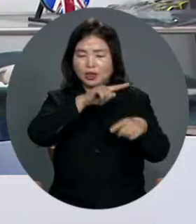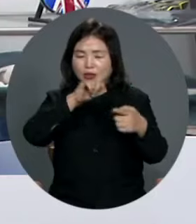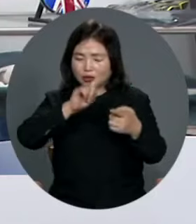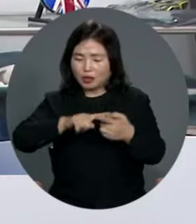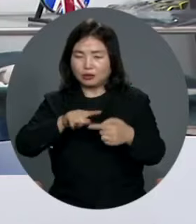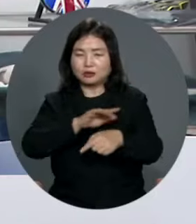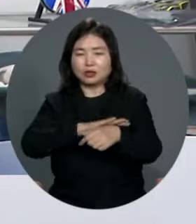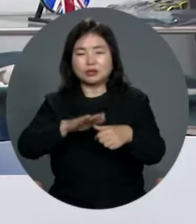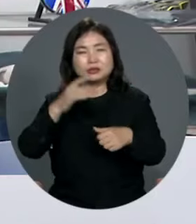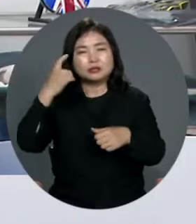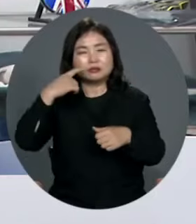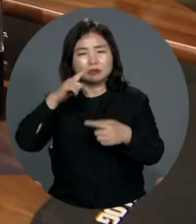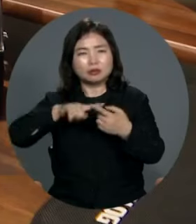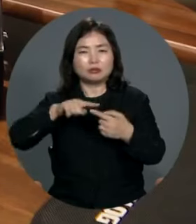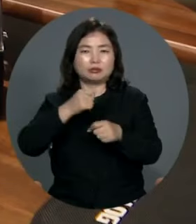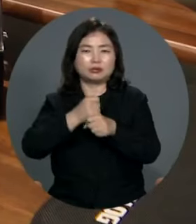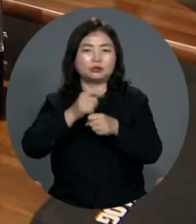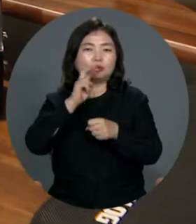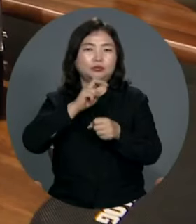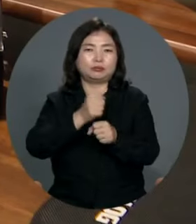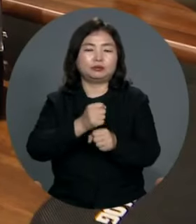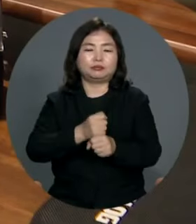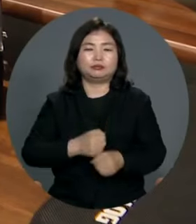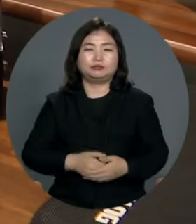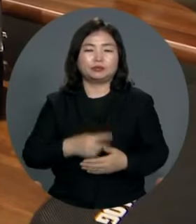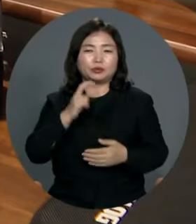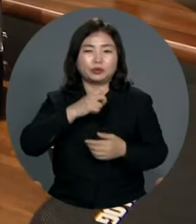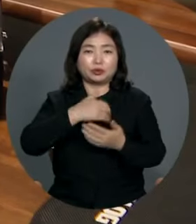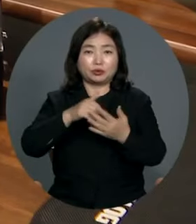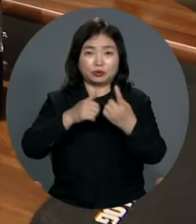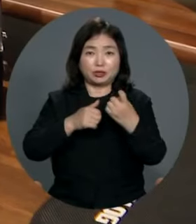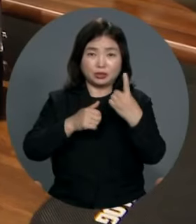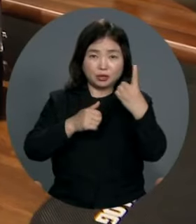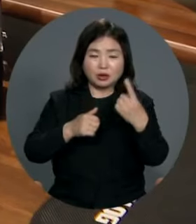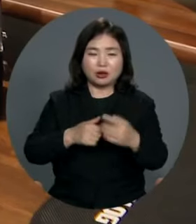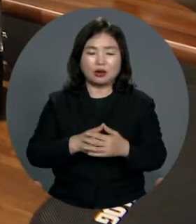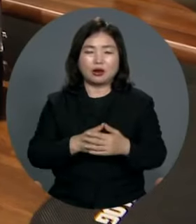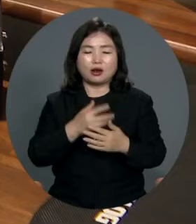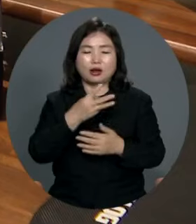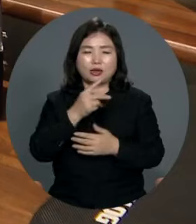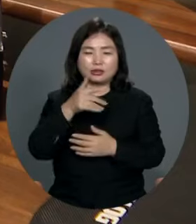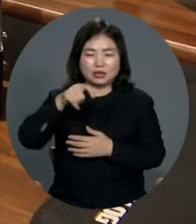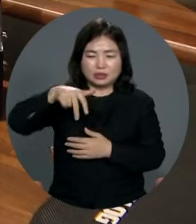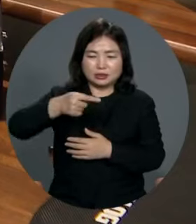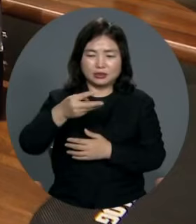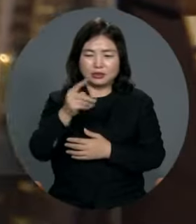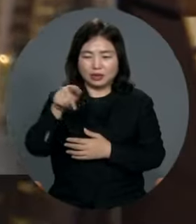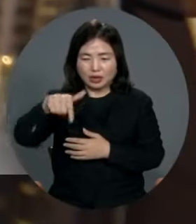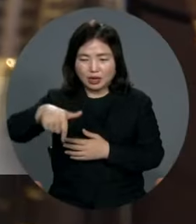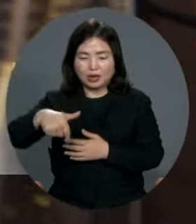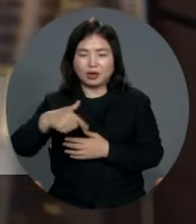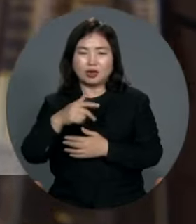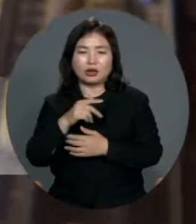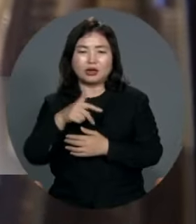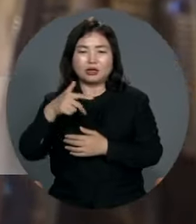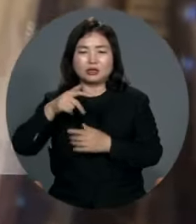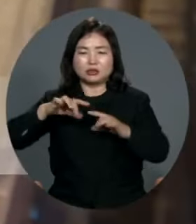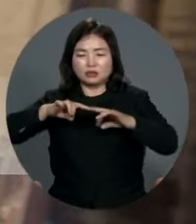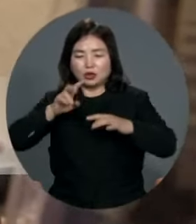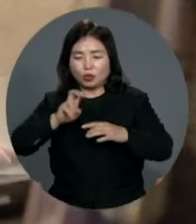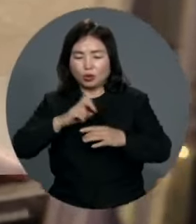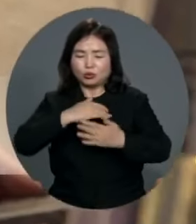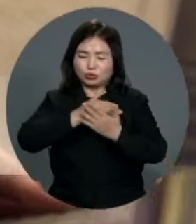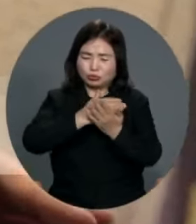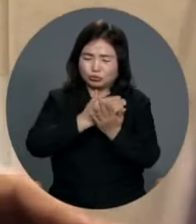라고 생각하고 작업했습니다. 창작곡 11개는 재즈와 락, 펑크와 전자음, 심지어